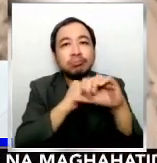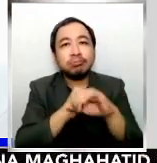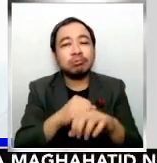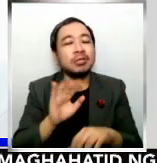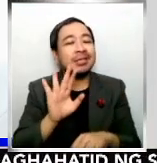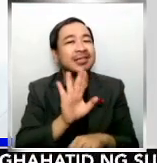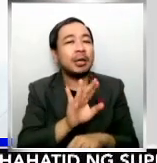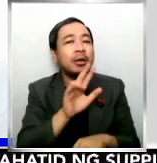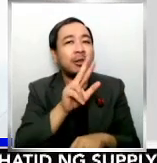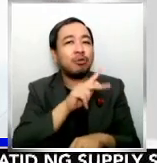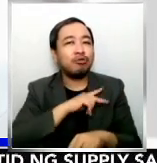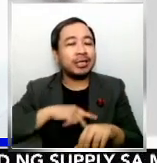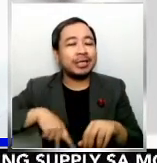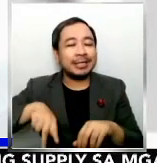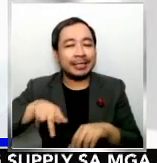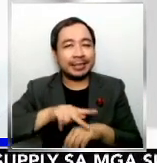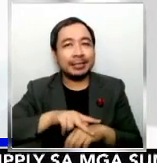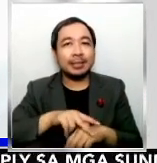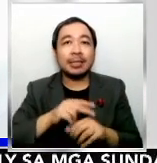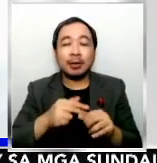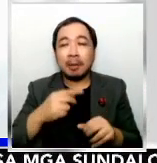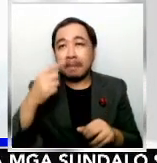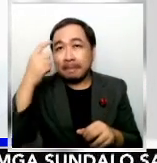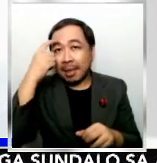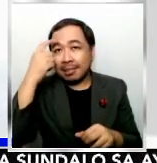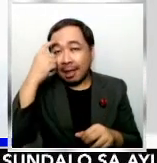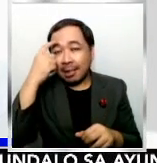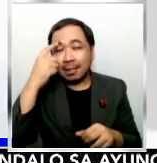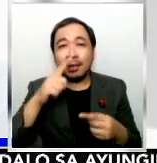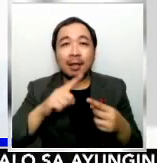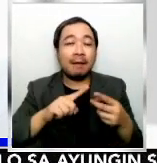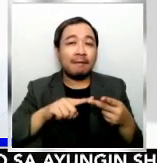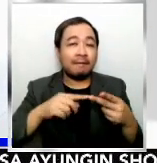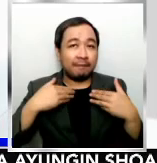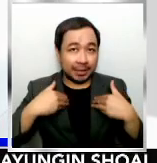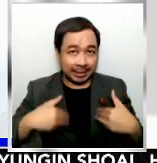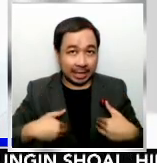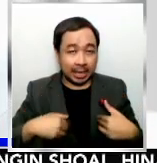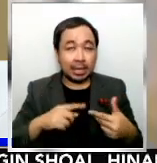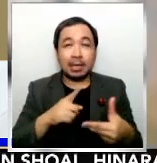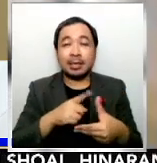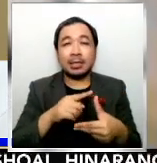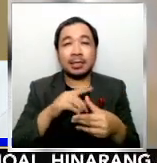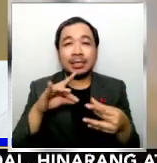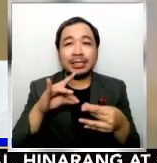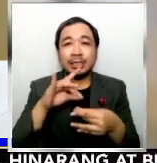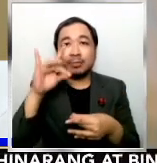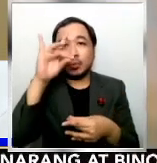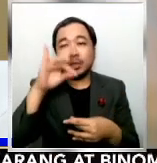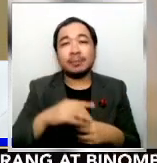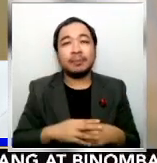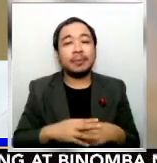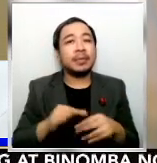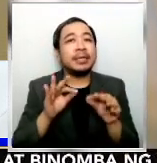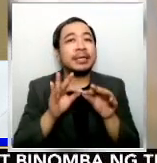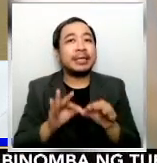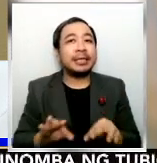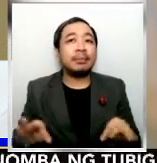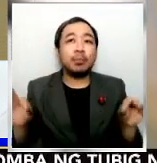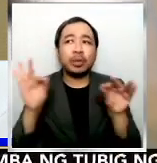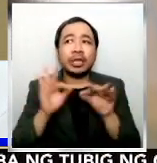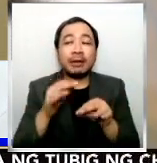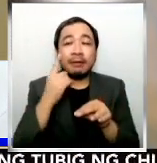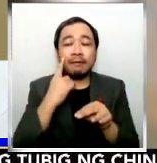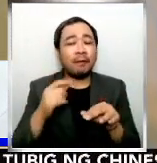king, physical king, at ang pinakamahalagang spiritual king. Very important din ito sa sports kasi